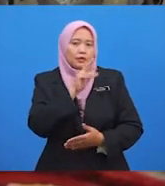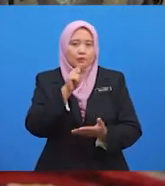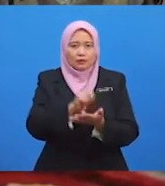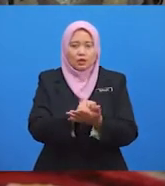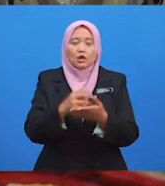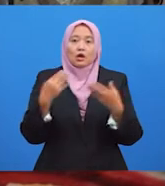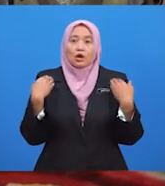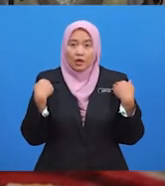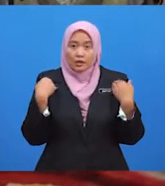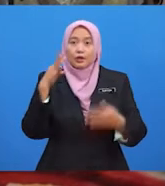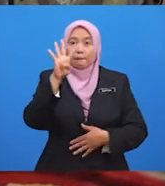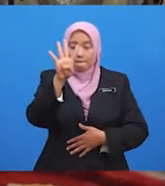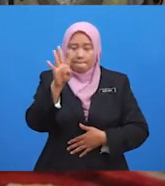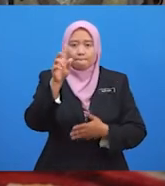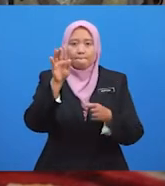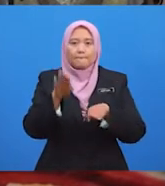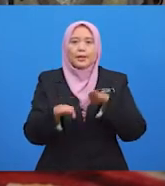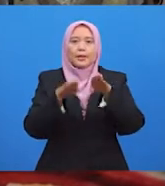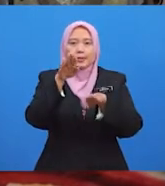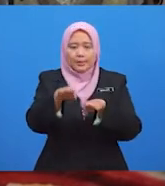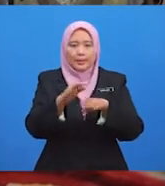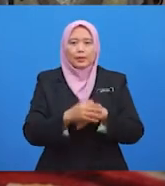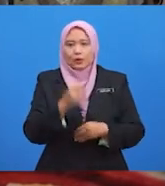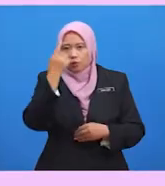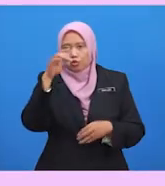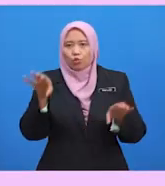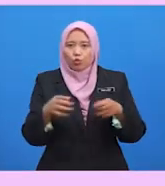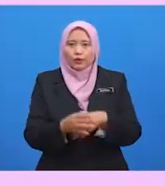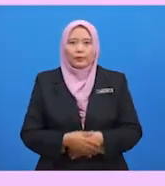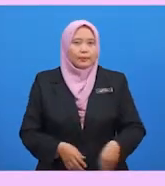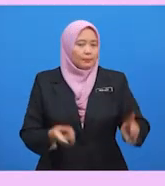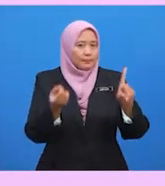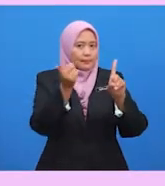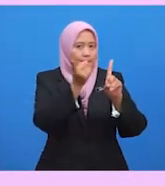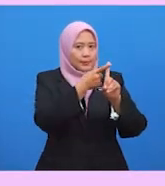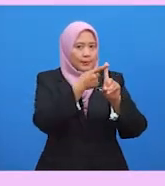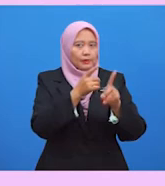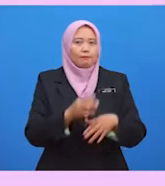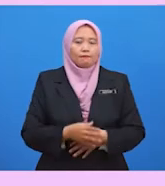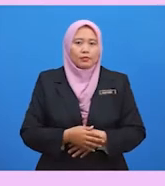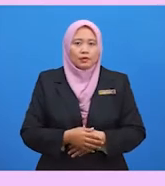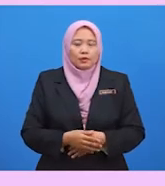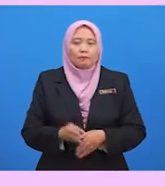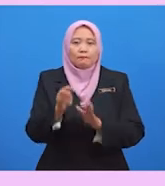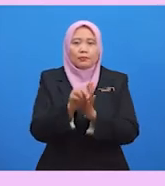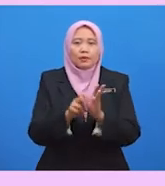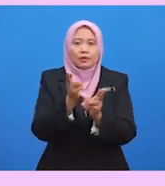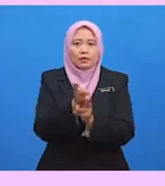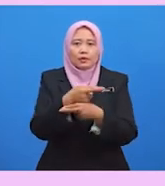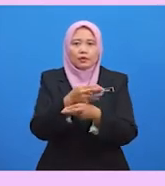langkah yang perlu dilaksanakan, iaitu yang pertama, mereka